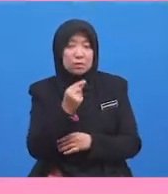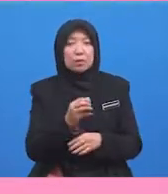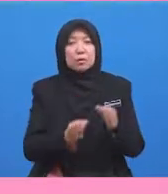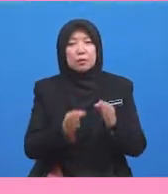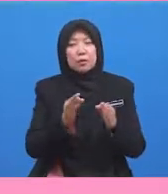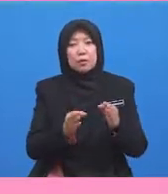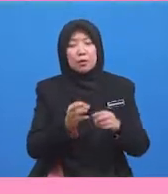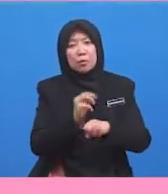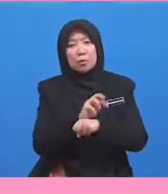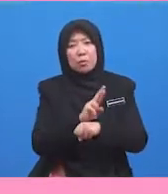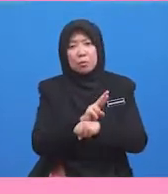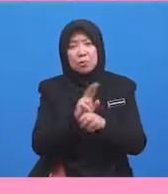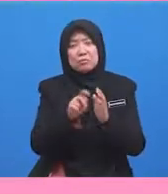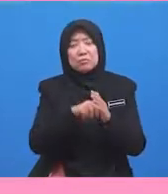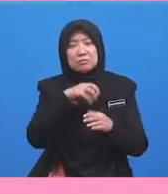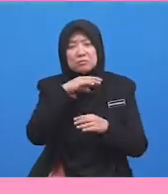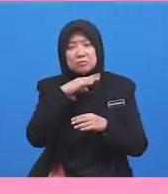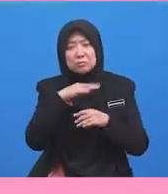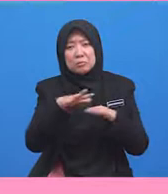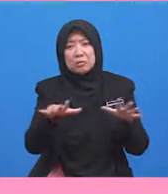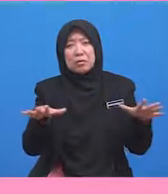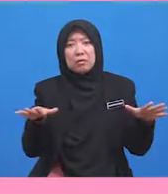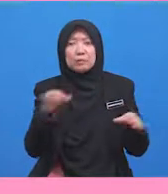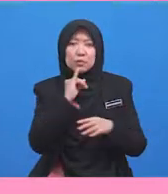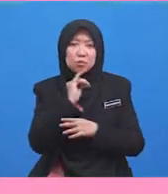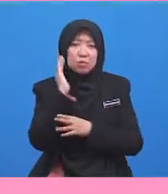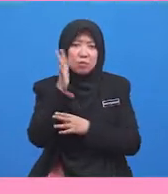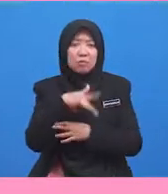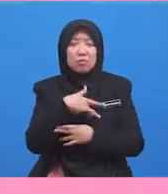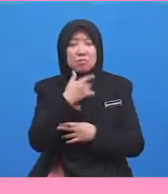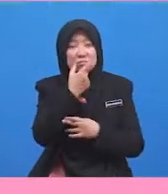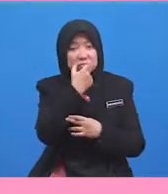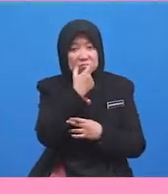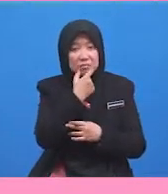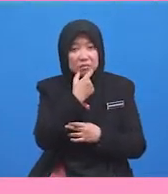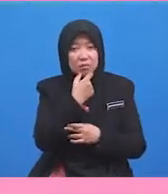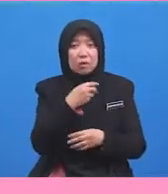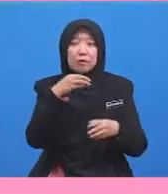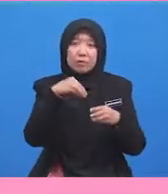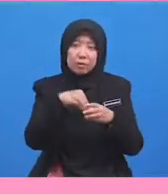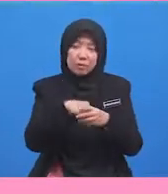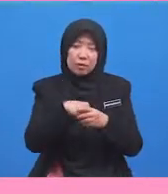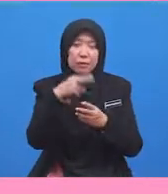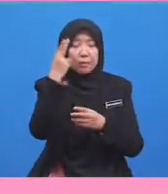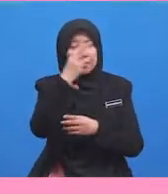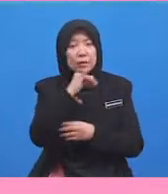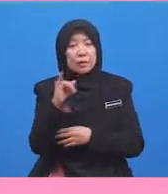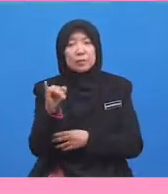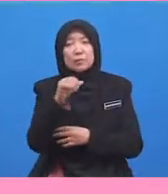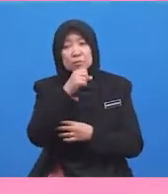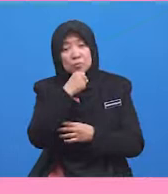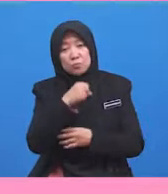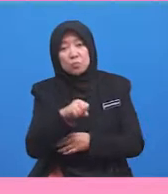Marwah seorang gadis tercemar make ibunya akan merasa amat sedih dalam menghadapi hari